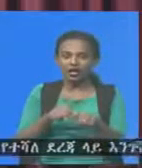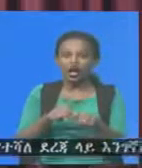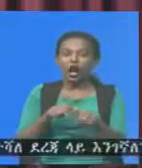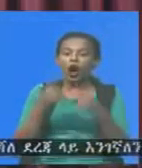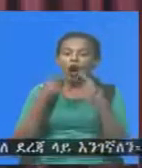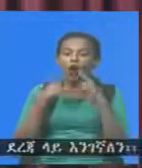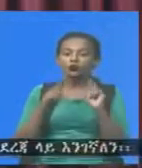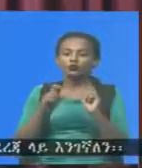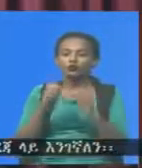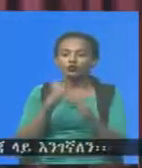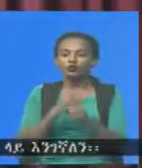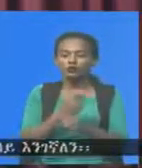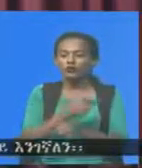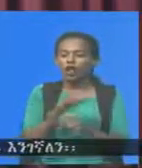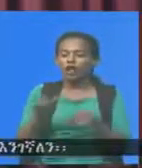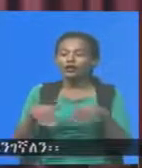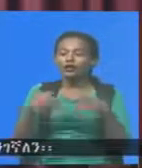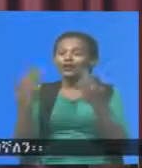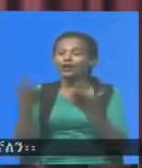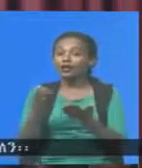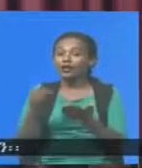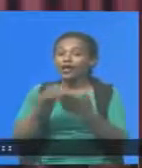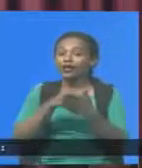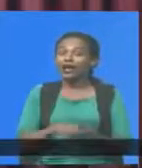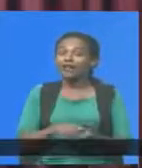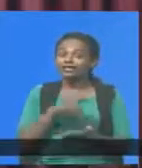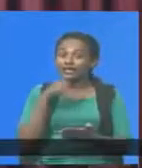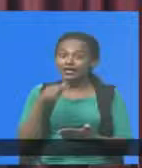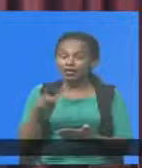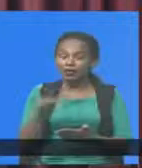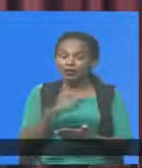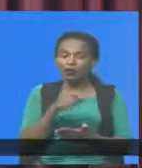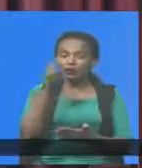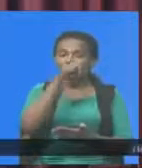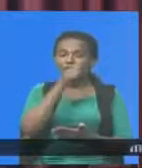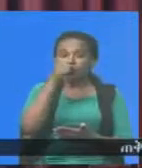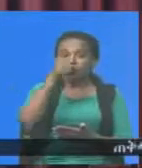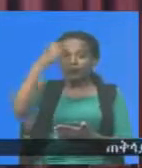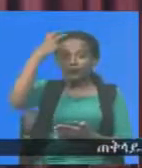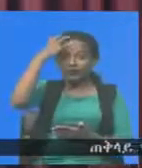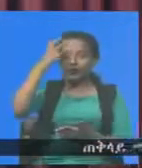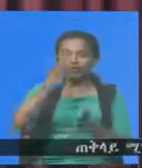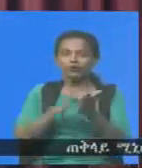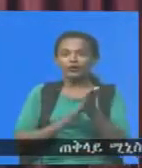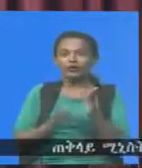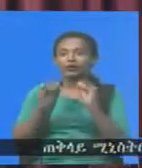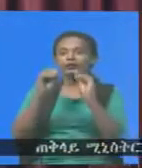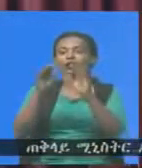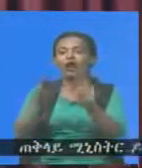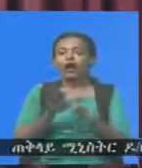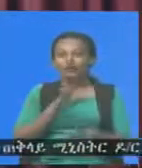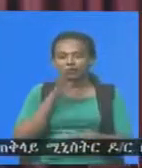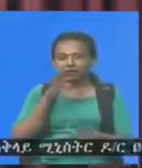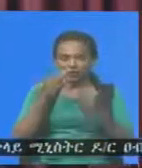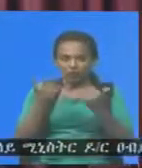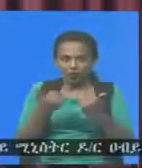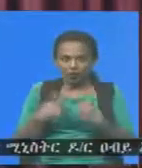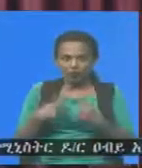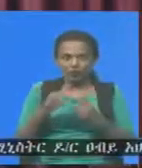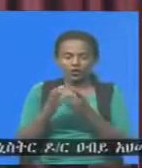ለእናንተ የቀረበና ያልጸደቀ በመሆኑ የኢትዮጵያ መንግስት ምህረት አይሰጥም። እስካሁን ባለው